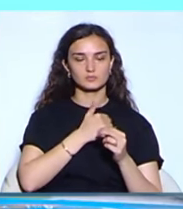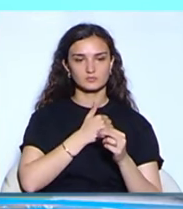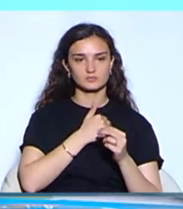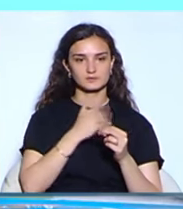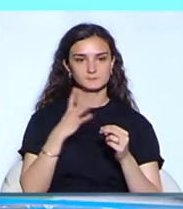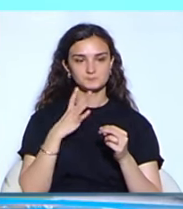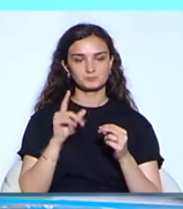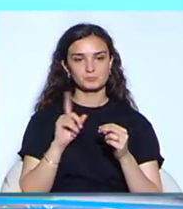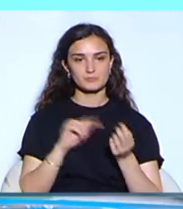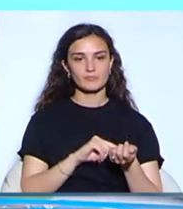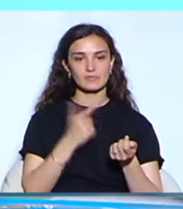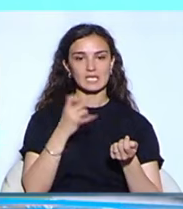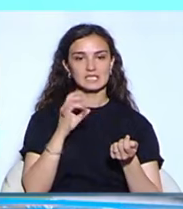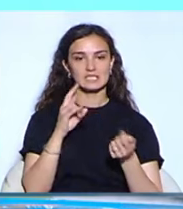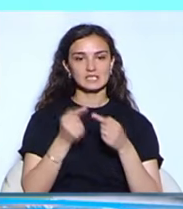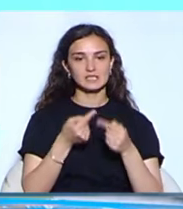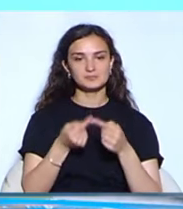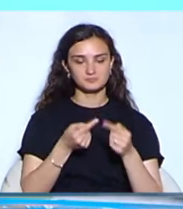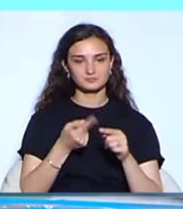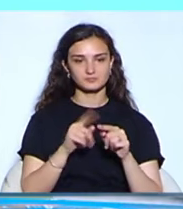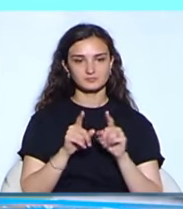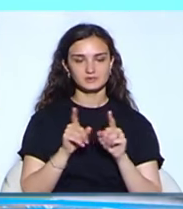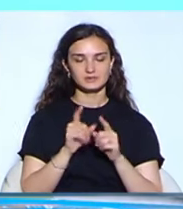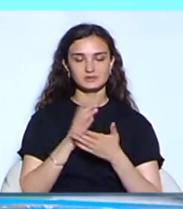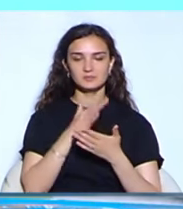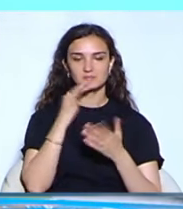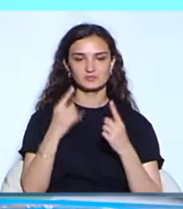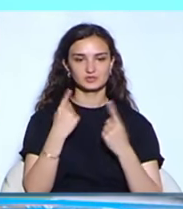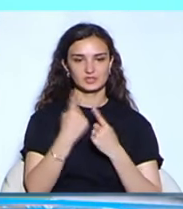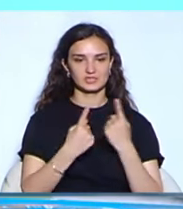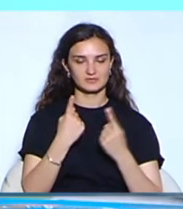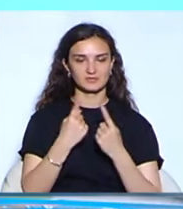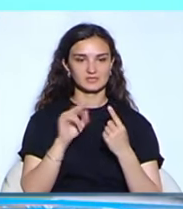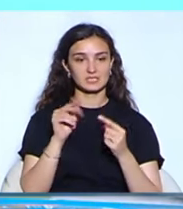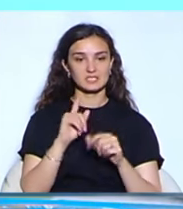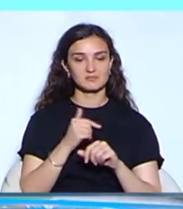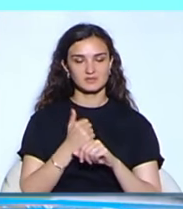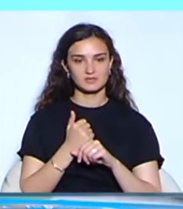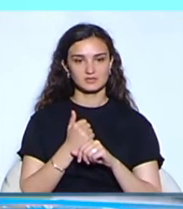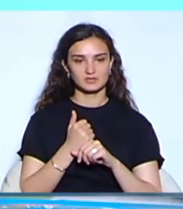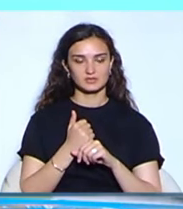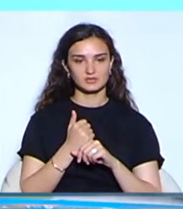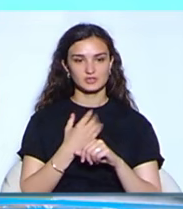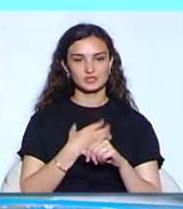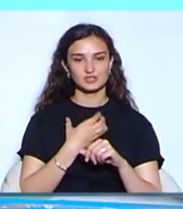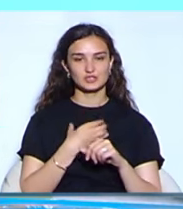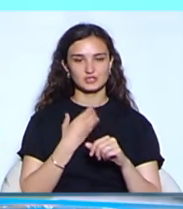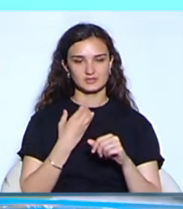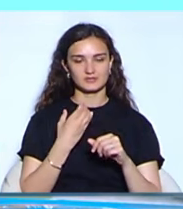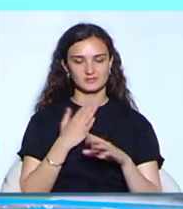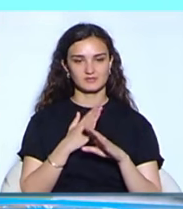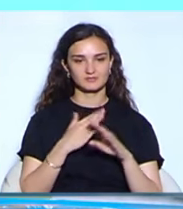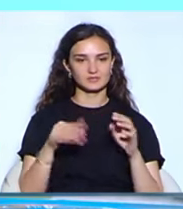დაგვიდასტურა, რომ გენეტიკასთან დაკავშირებით მაინც არის ბევრი კითხვა და რაც მთავარია, შიშნარევი